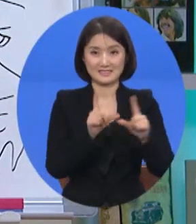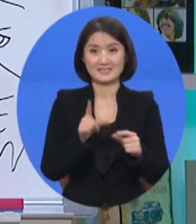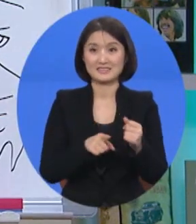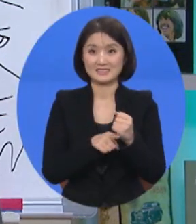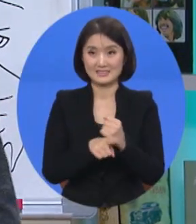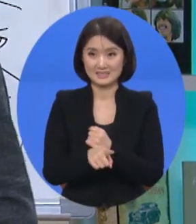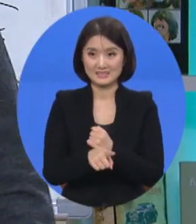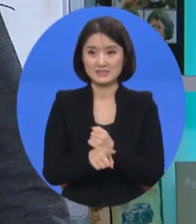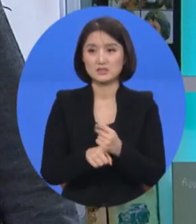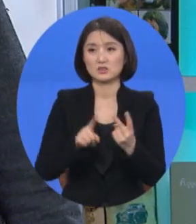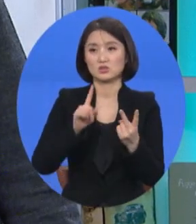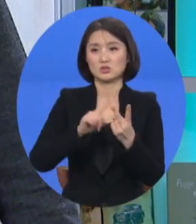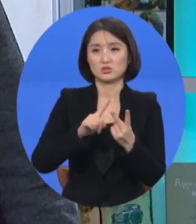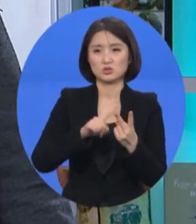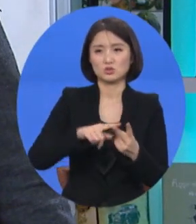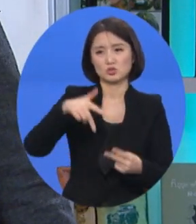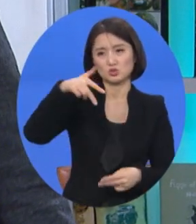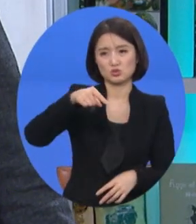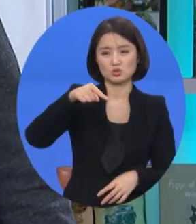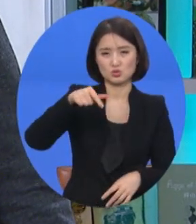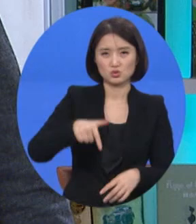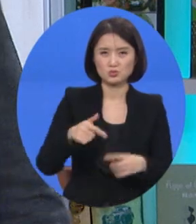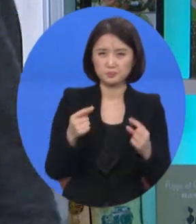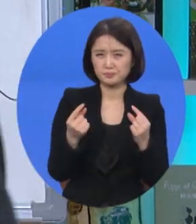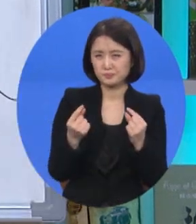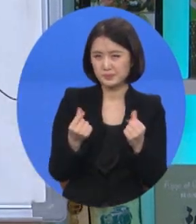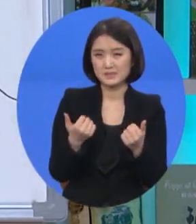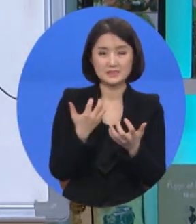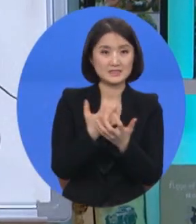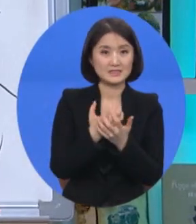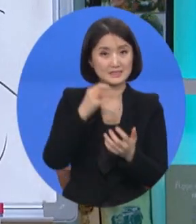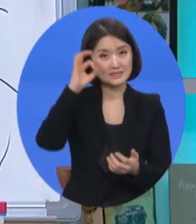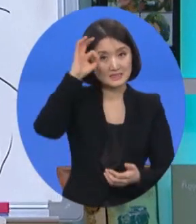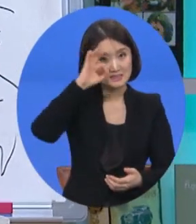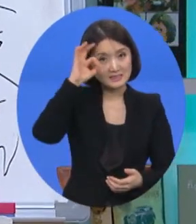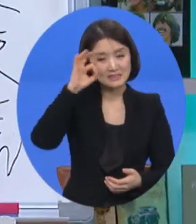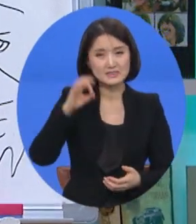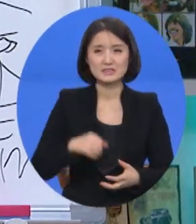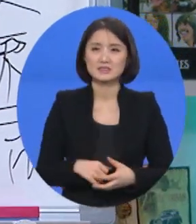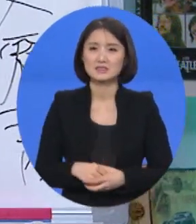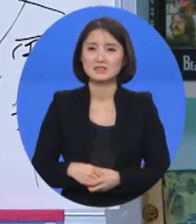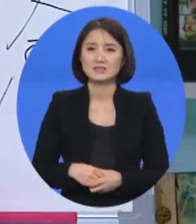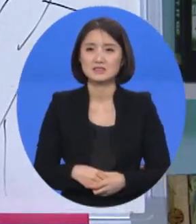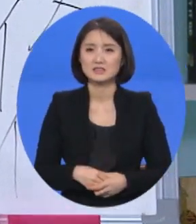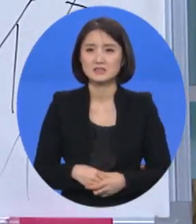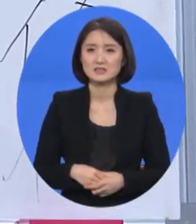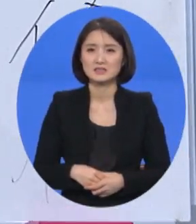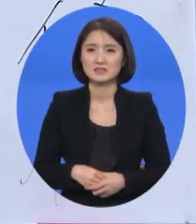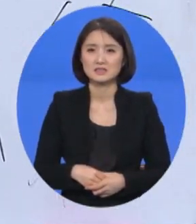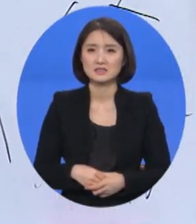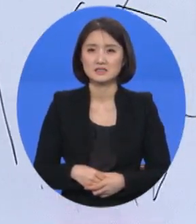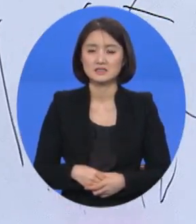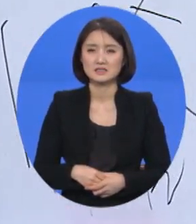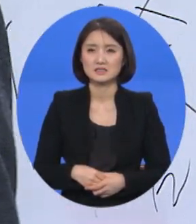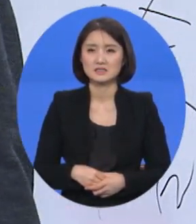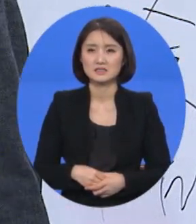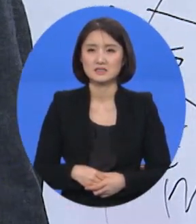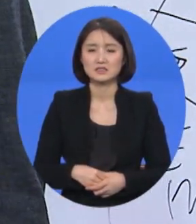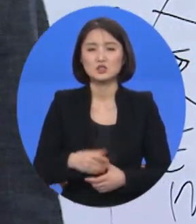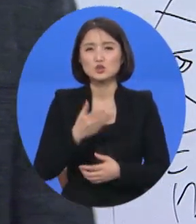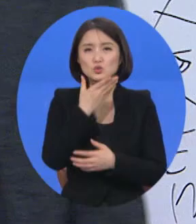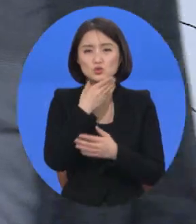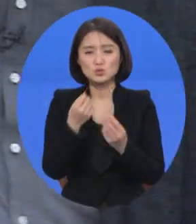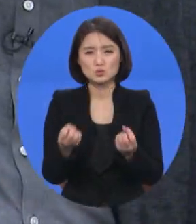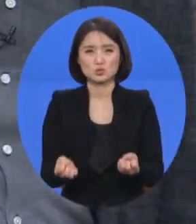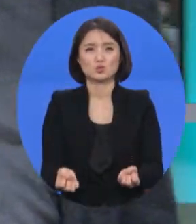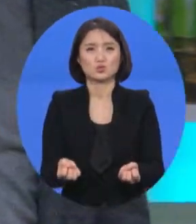글자 인 죽자 와 발음이 비싼 글자 하나를 찾아야 됩니다 무슨 글자가 축 죽자 와 달만 하는 축하한다는